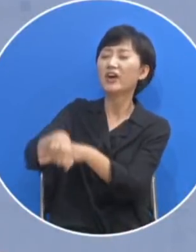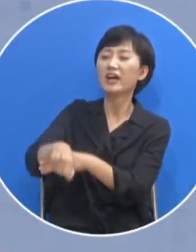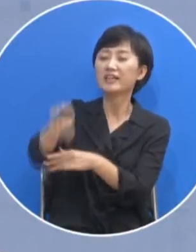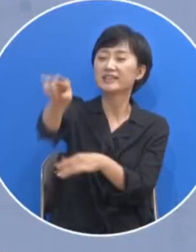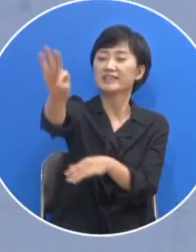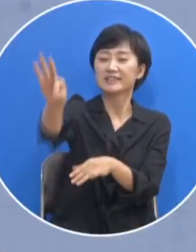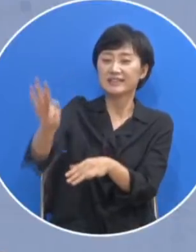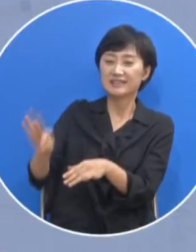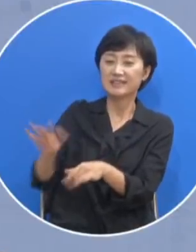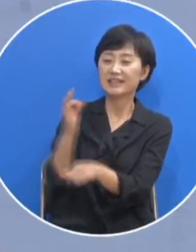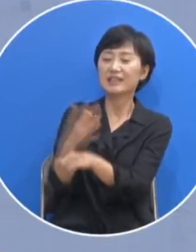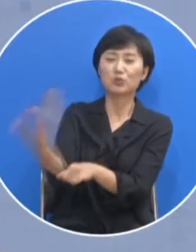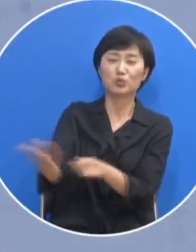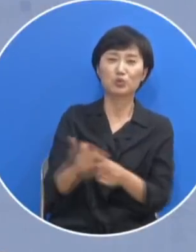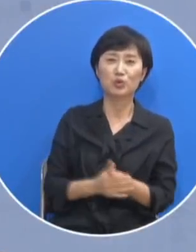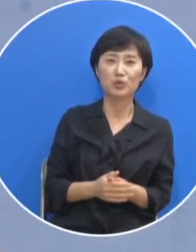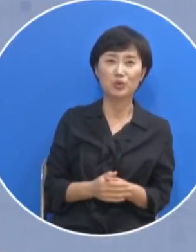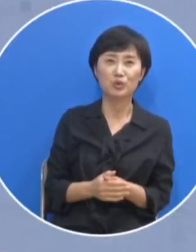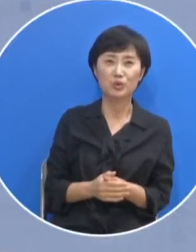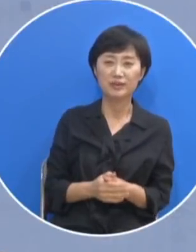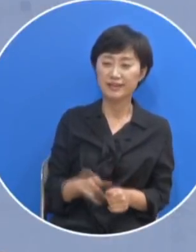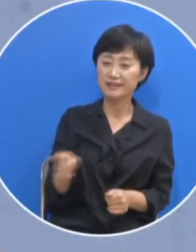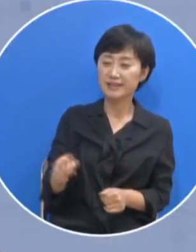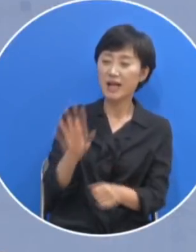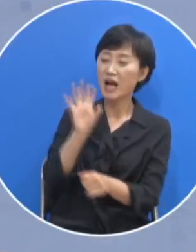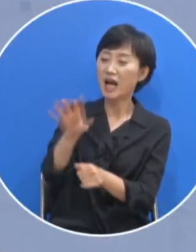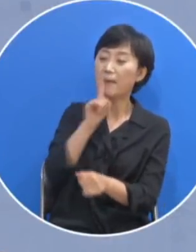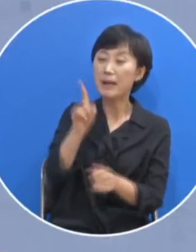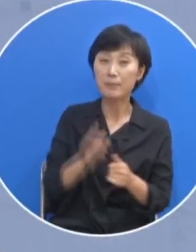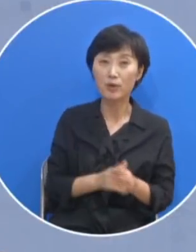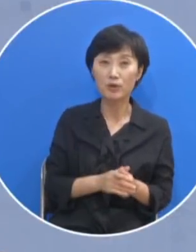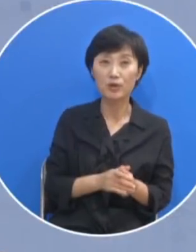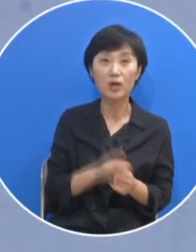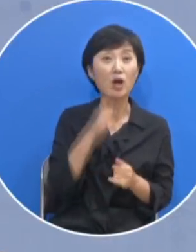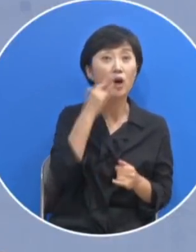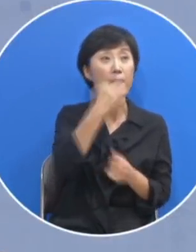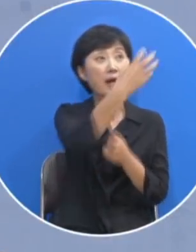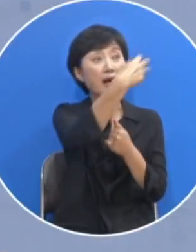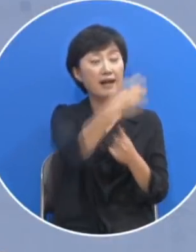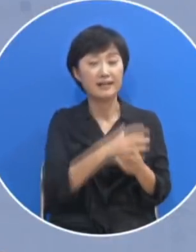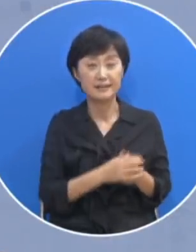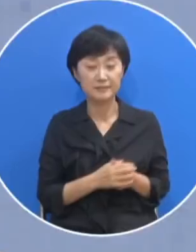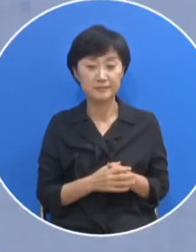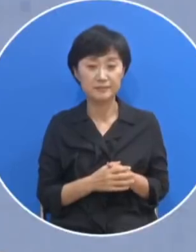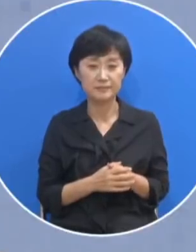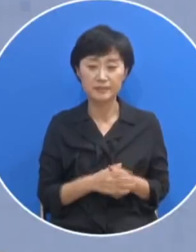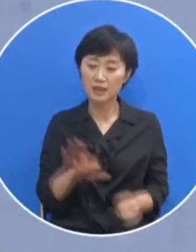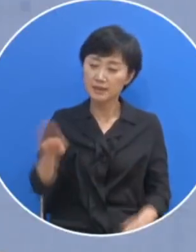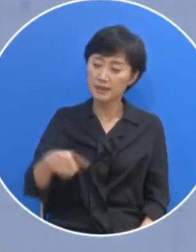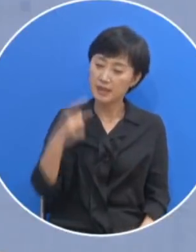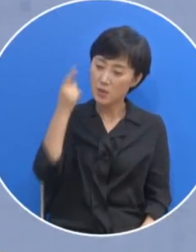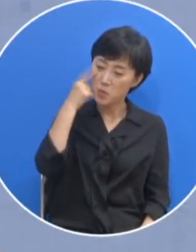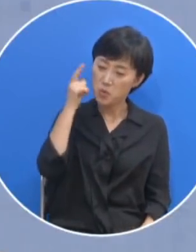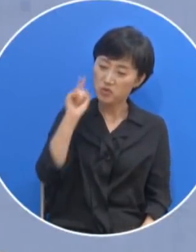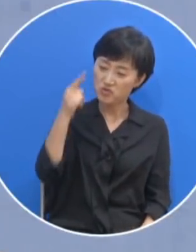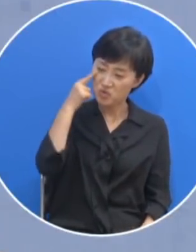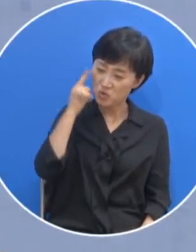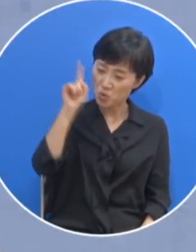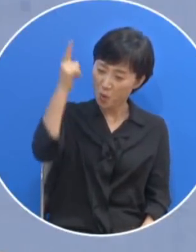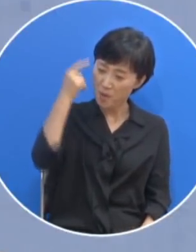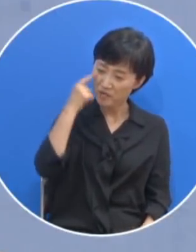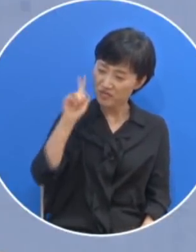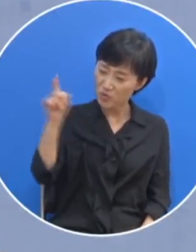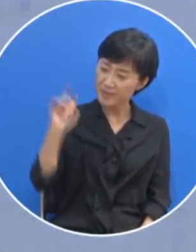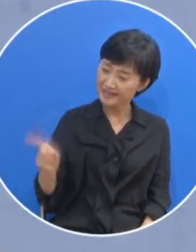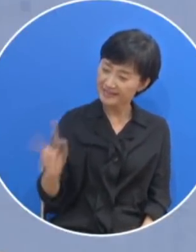2팩 빠이 걸 알고 하자 주면서 호드 한 소리가 있어요 srt 파일 내에서 하셔도 빵에 14팀 보는 눈 레이스가 독서